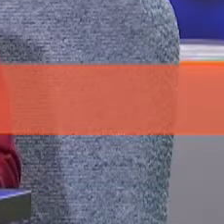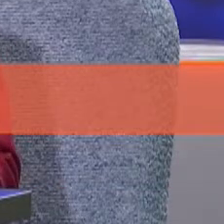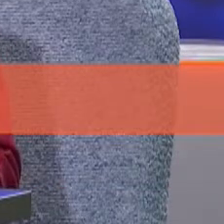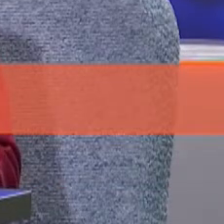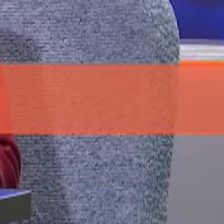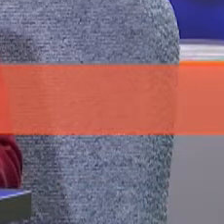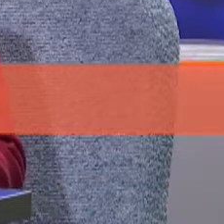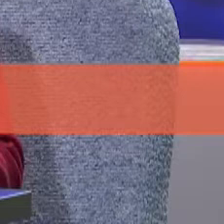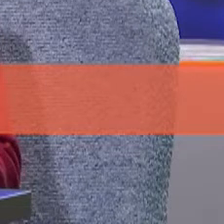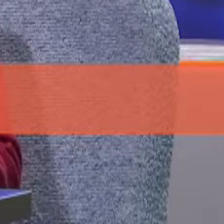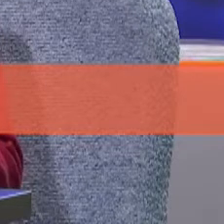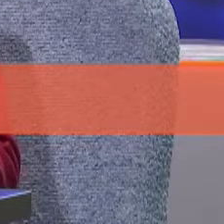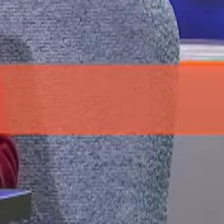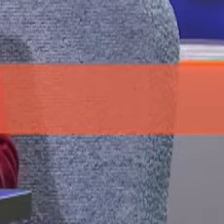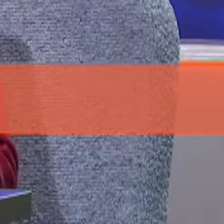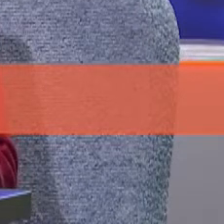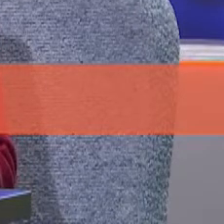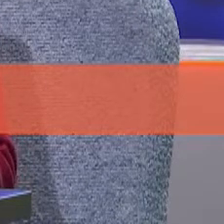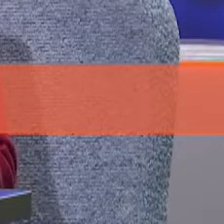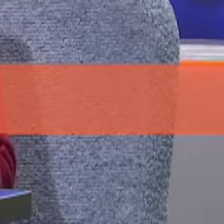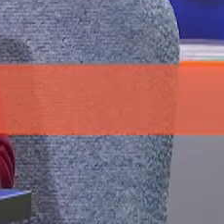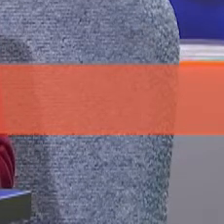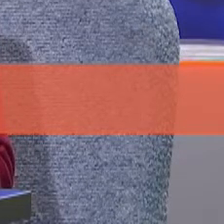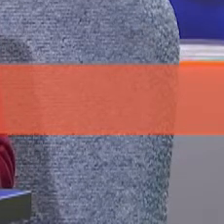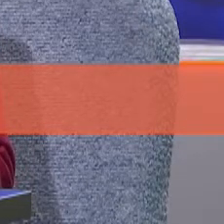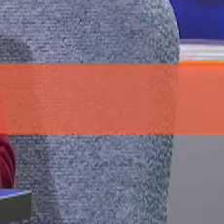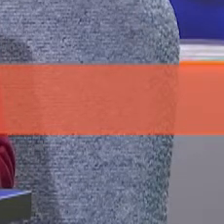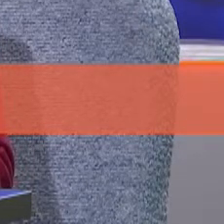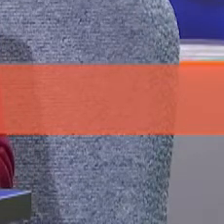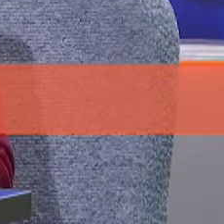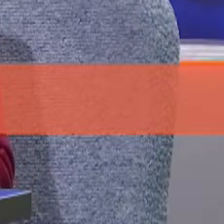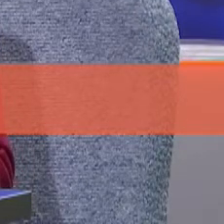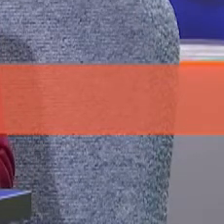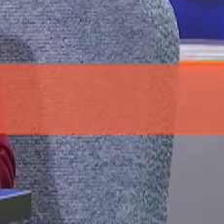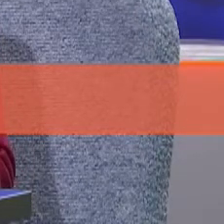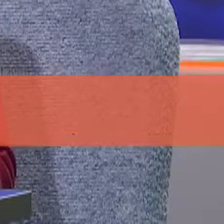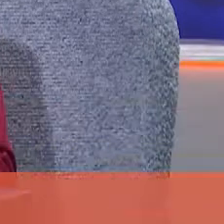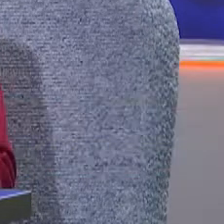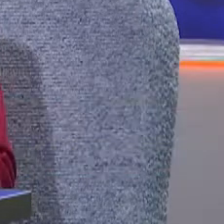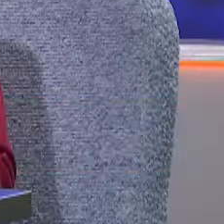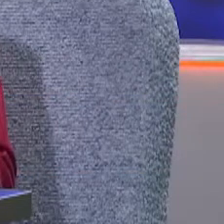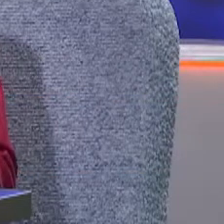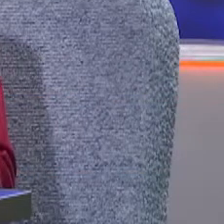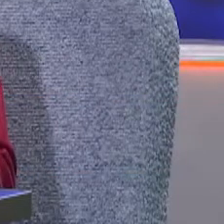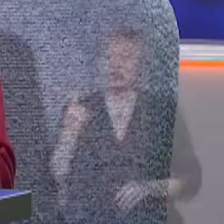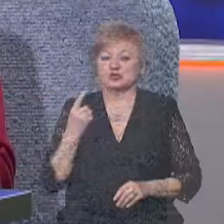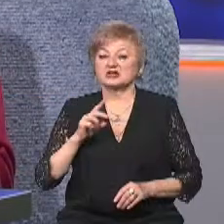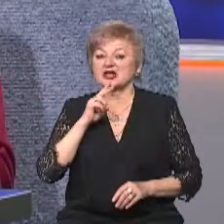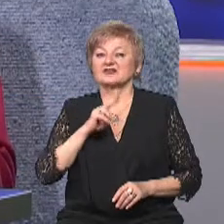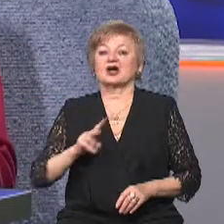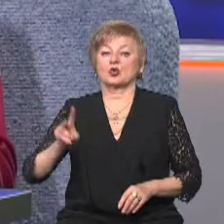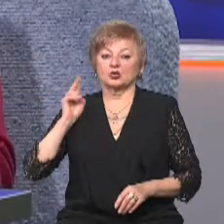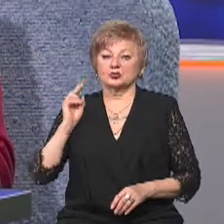Вітаю! Бошки стоп! Як зменшити наркоторгівлю та наркорекламу у Запорізькій області? 2 роки